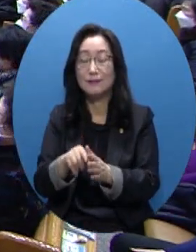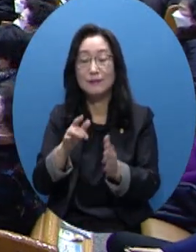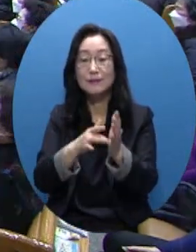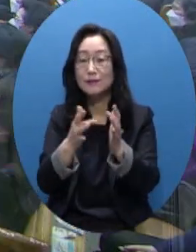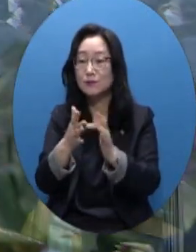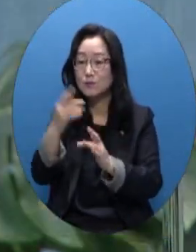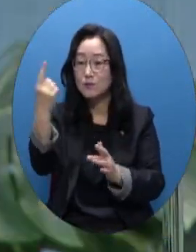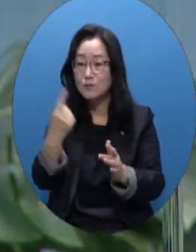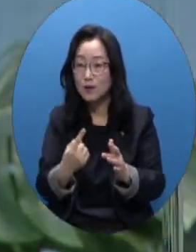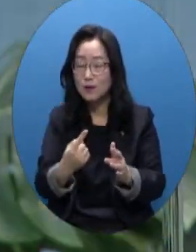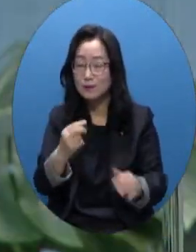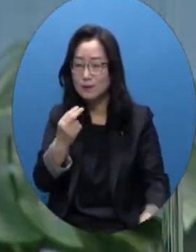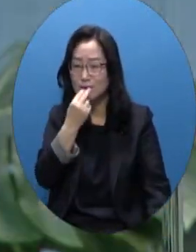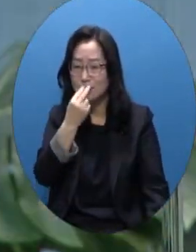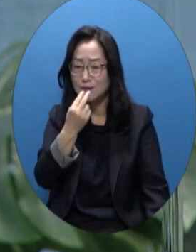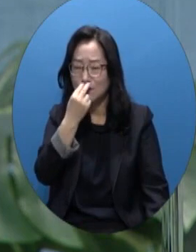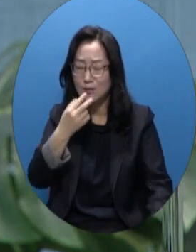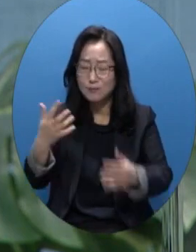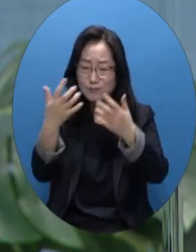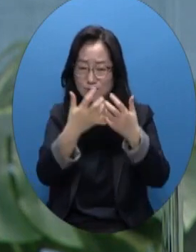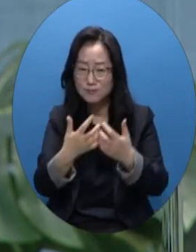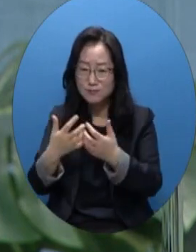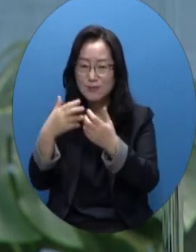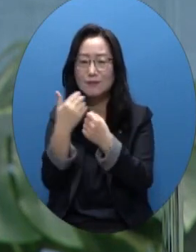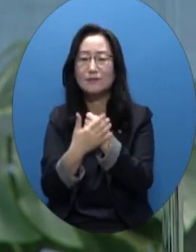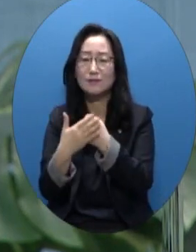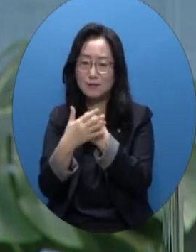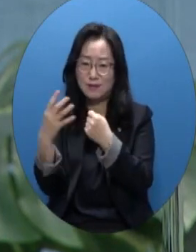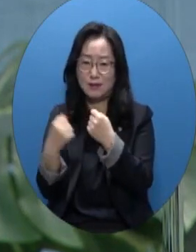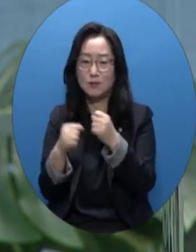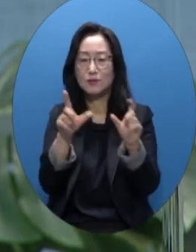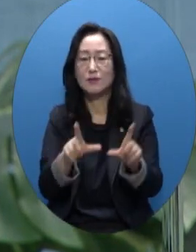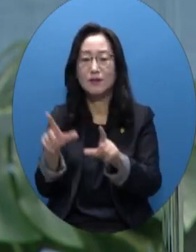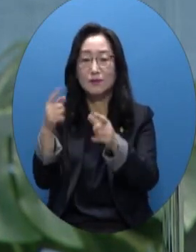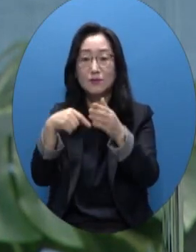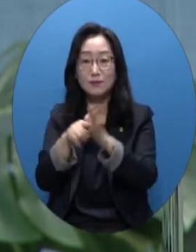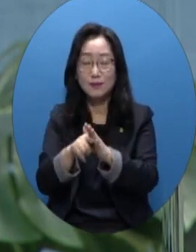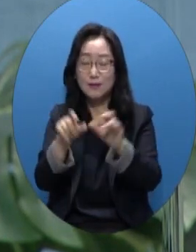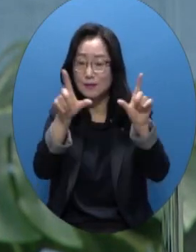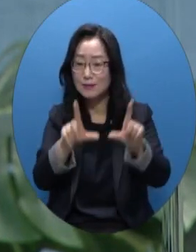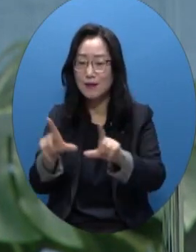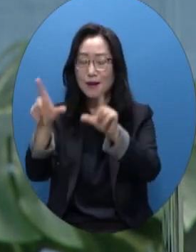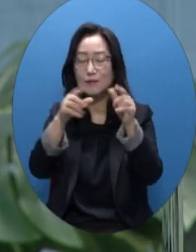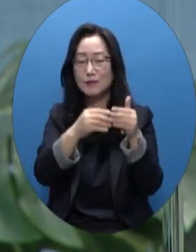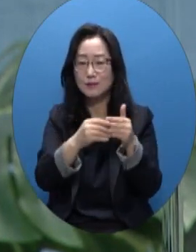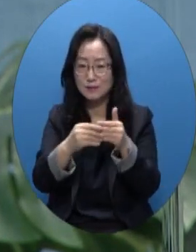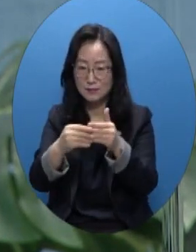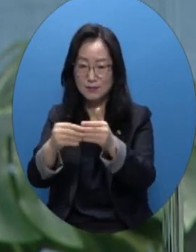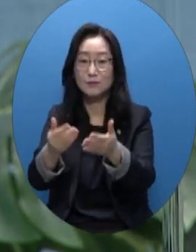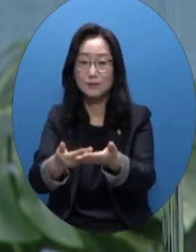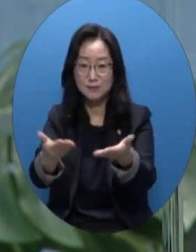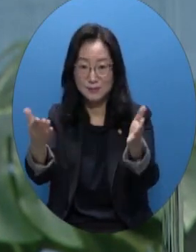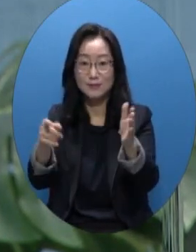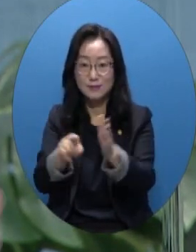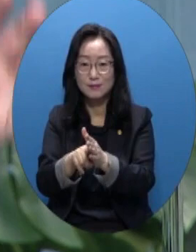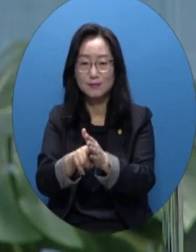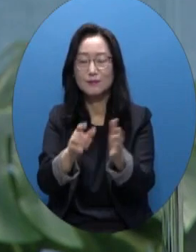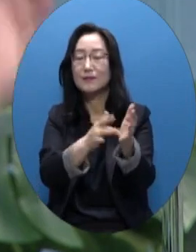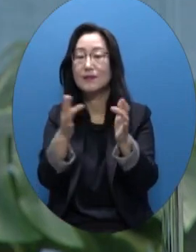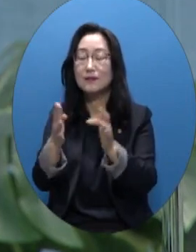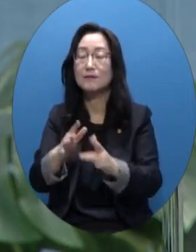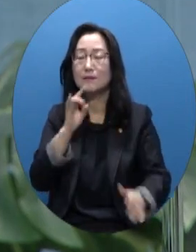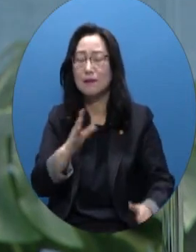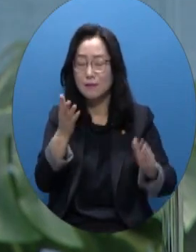예수께서 오셔서 우리 생명 없게 하고 투자는 은혜 가운데 살도록 우리 삶을 인도해 주십니다 예술 많이